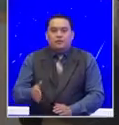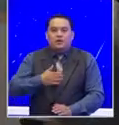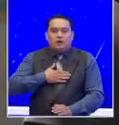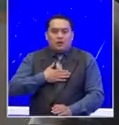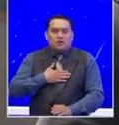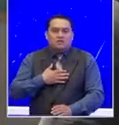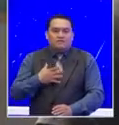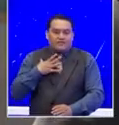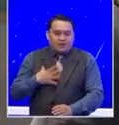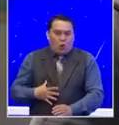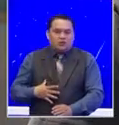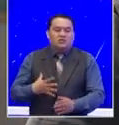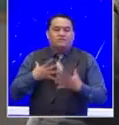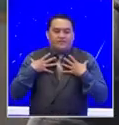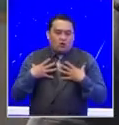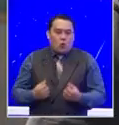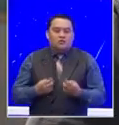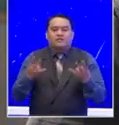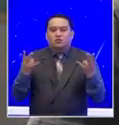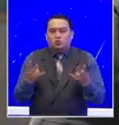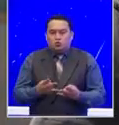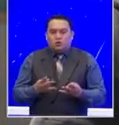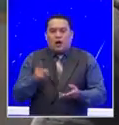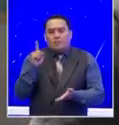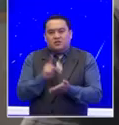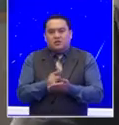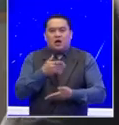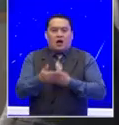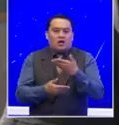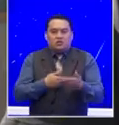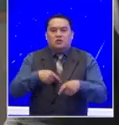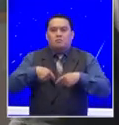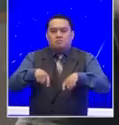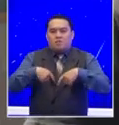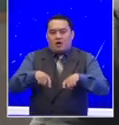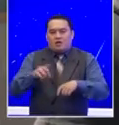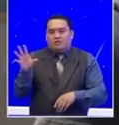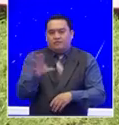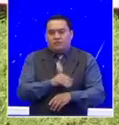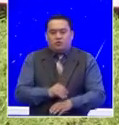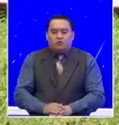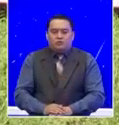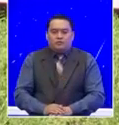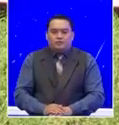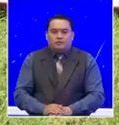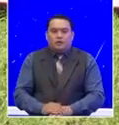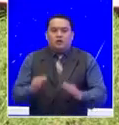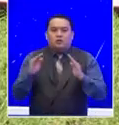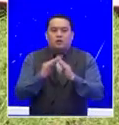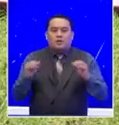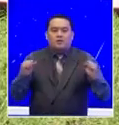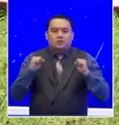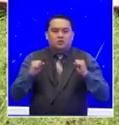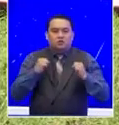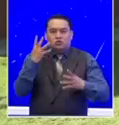для выносливости, нам обязательно нужно ходить и бегать. Вот это все равно не то. К домашним занятиям спортом